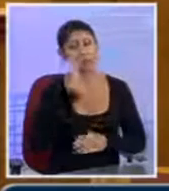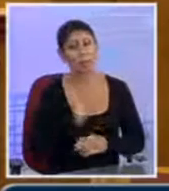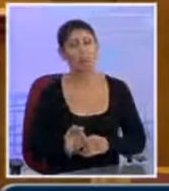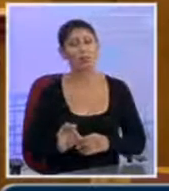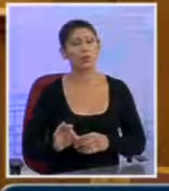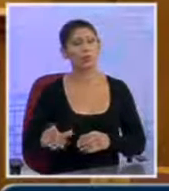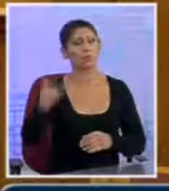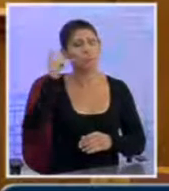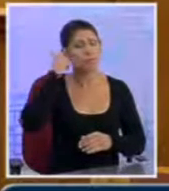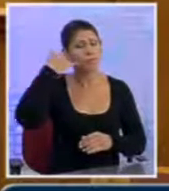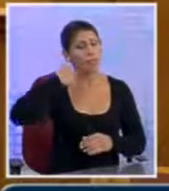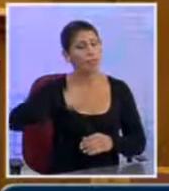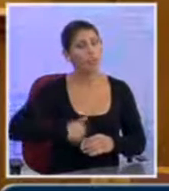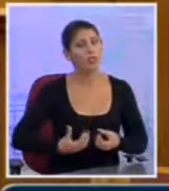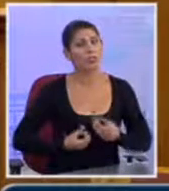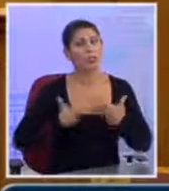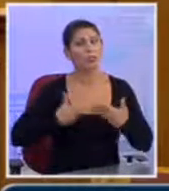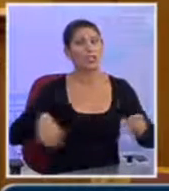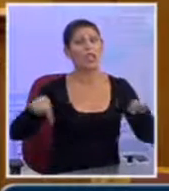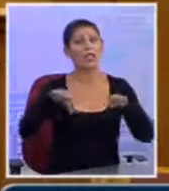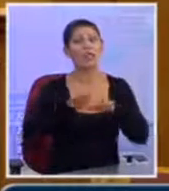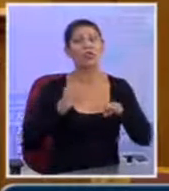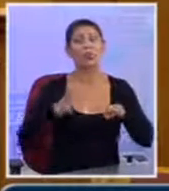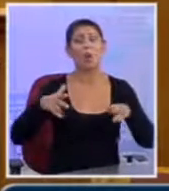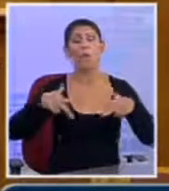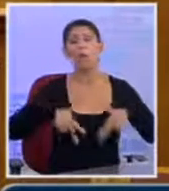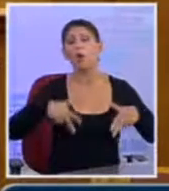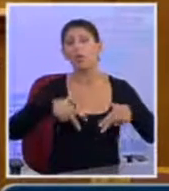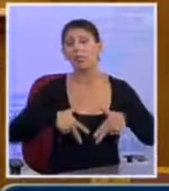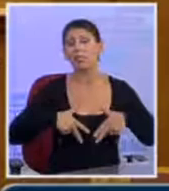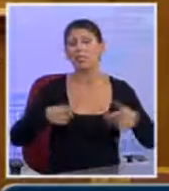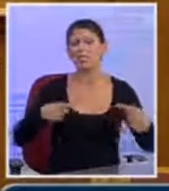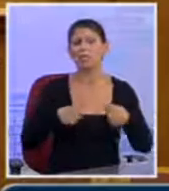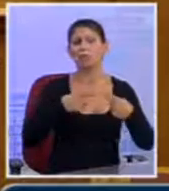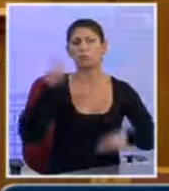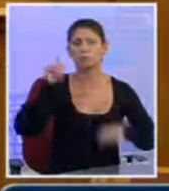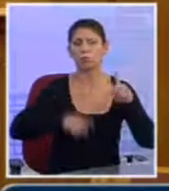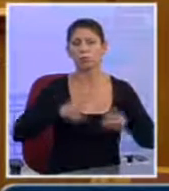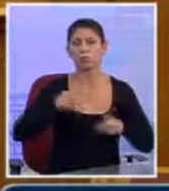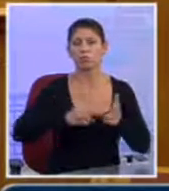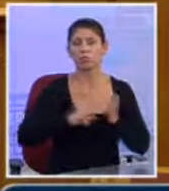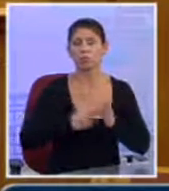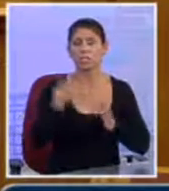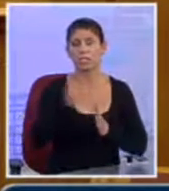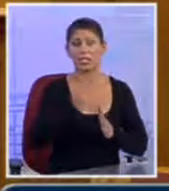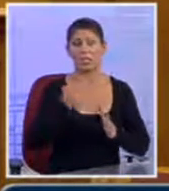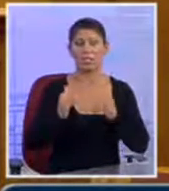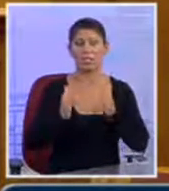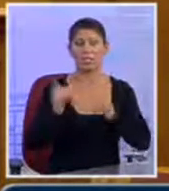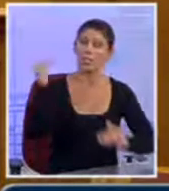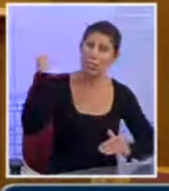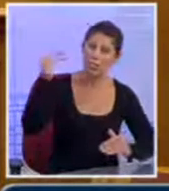να εμπεδώσουμε το αίσθημα της ισοπολιτείας και να συγκρουστούμε με τα φαινόμενα της οικονομικής και κοινωνικής